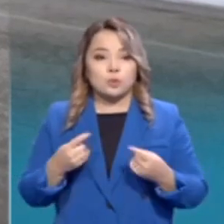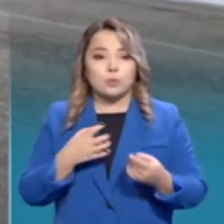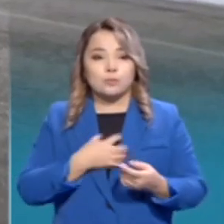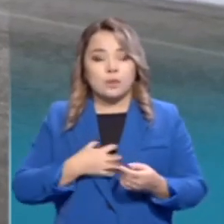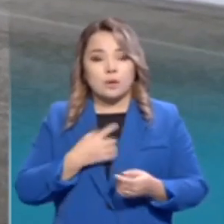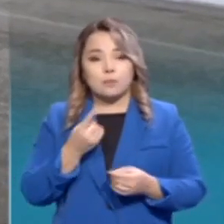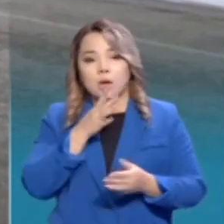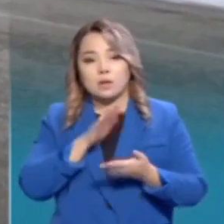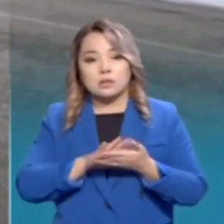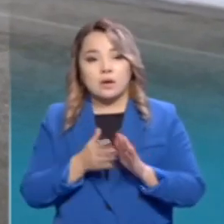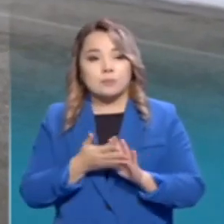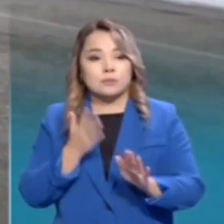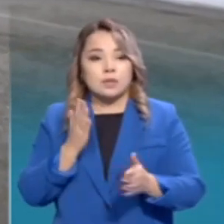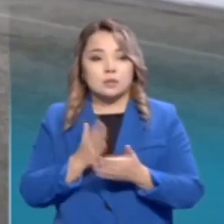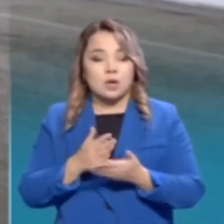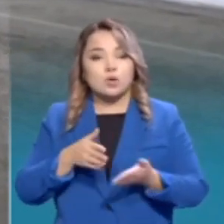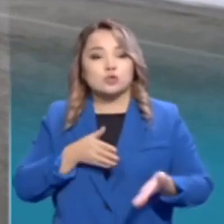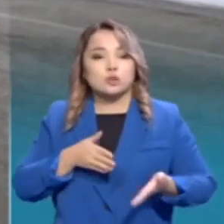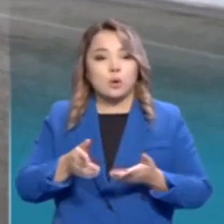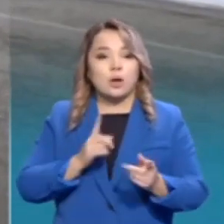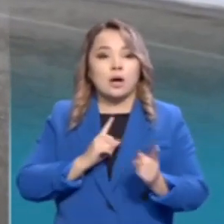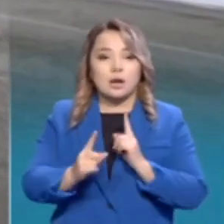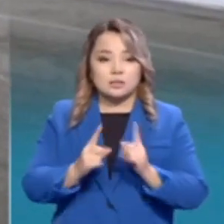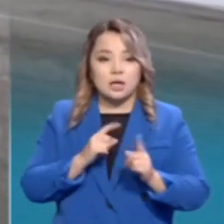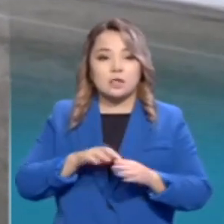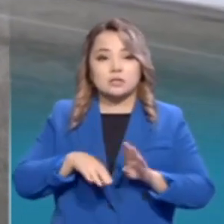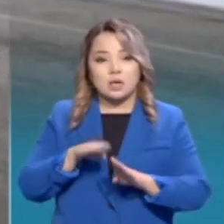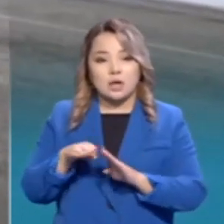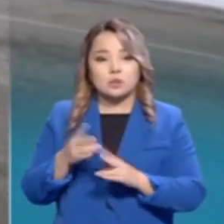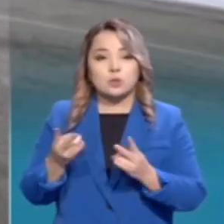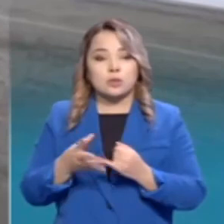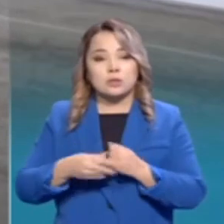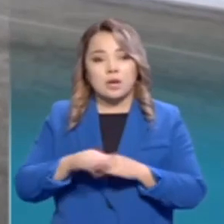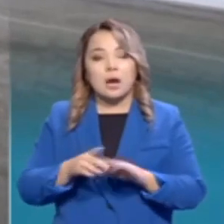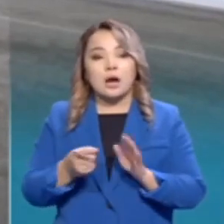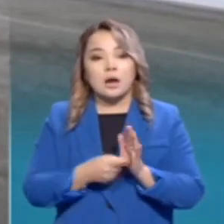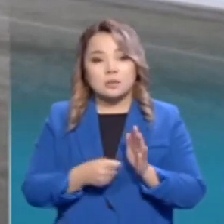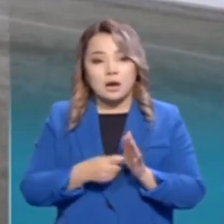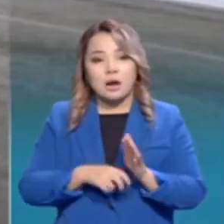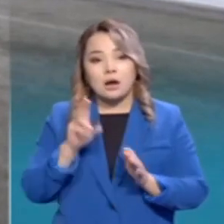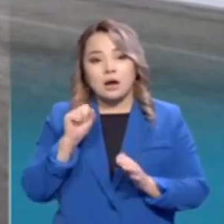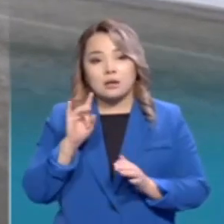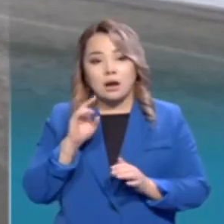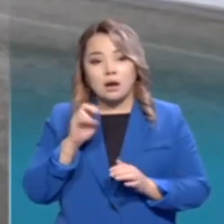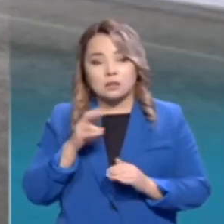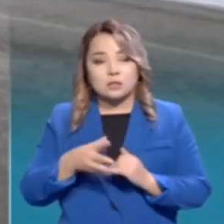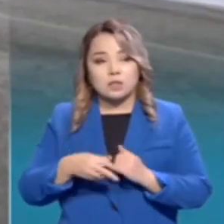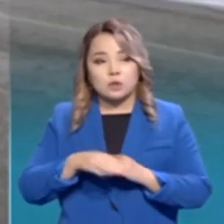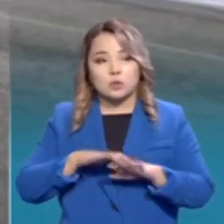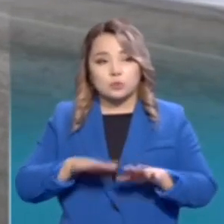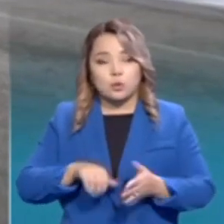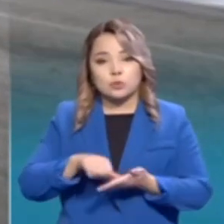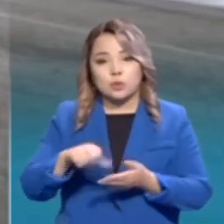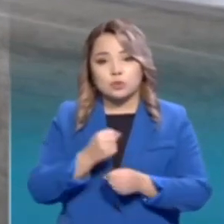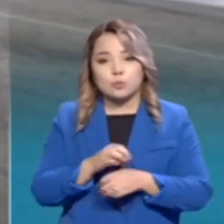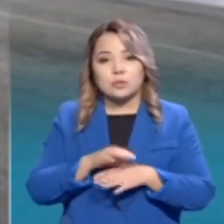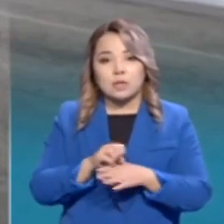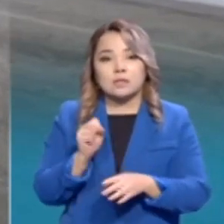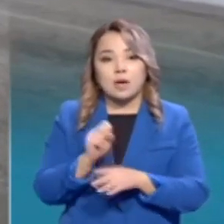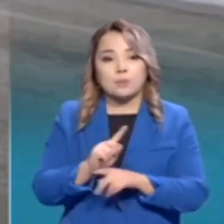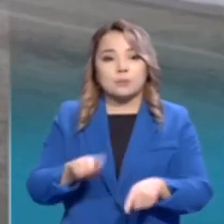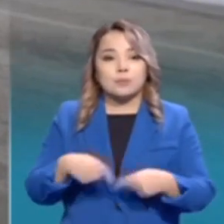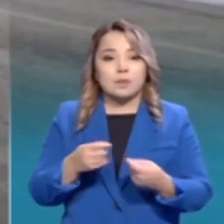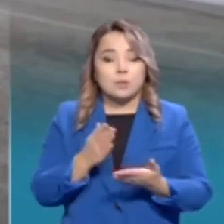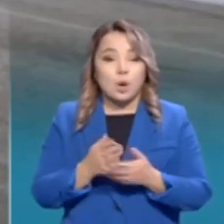бірінші кезекте жол қатынасын жақсарту керек. Ел президенті өңірге келген сапарында Қарағанды мен Қарқаралы аралығындағы тас жолды жөндеу туралы тапсырма берген